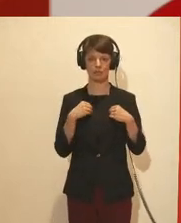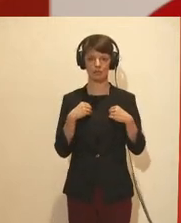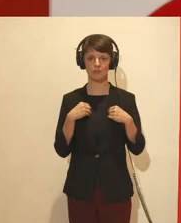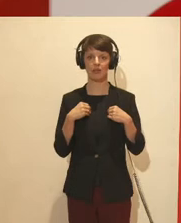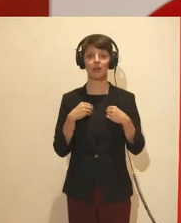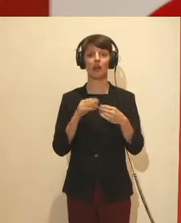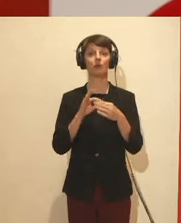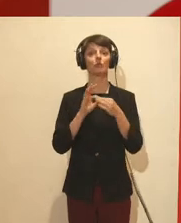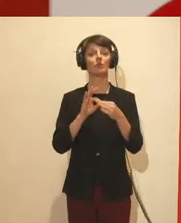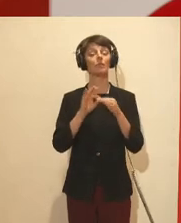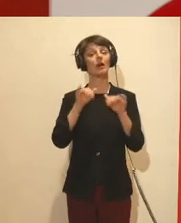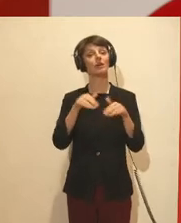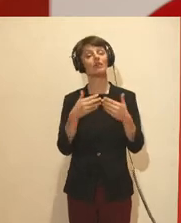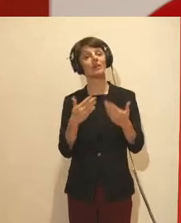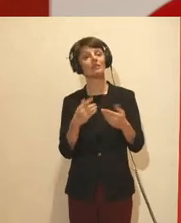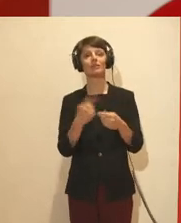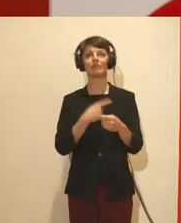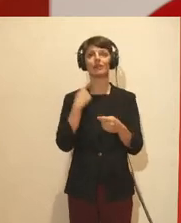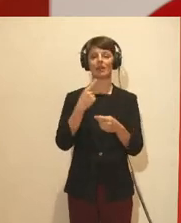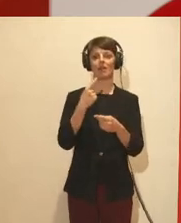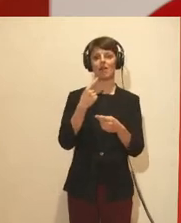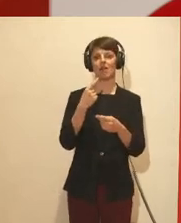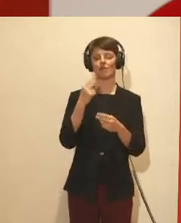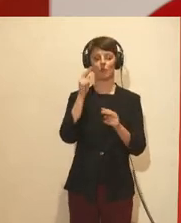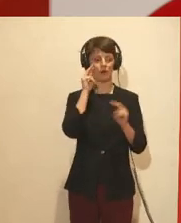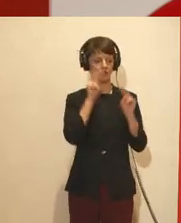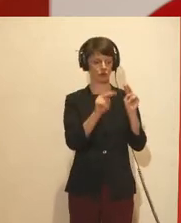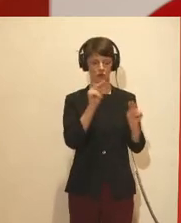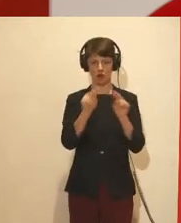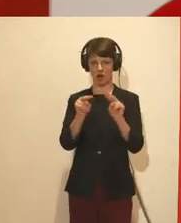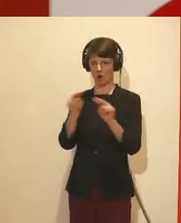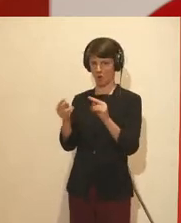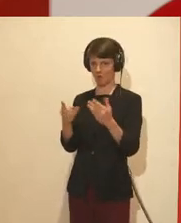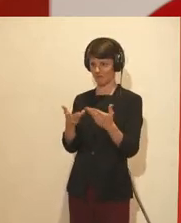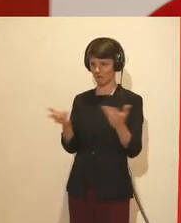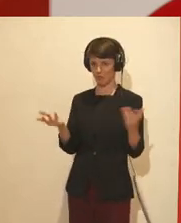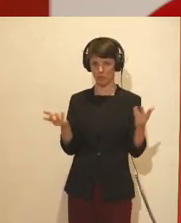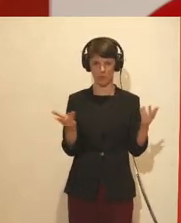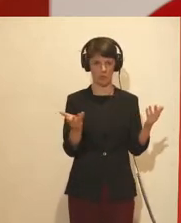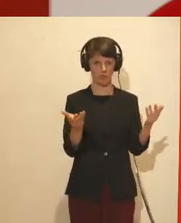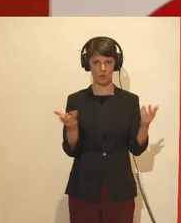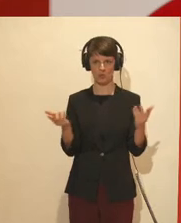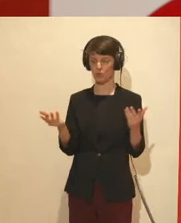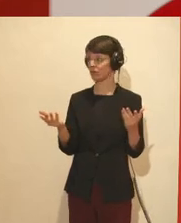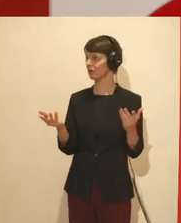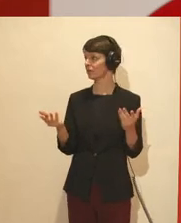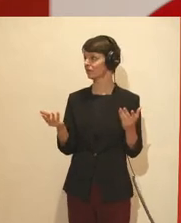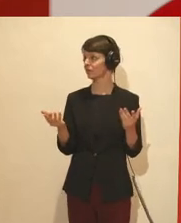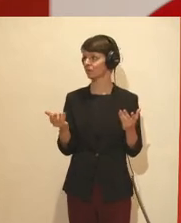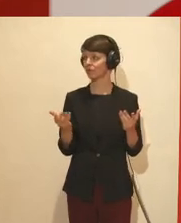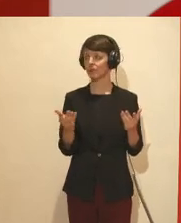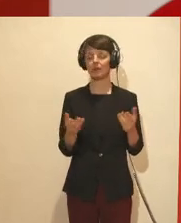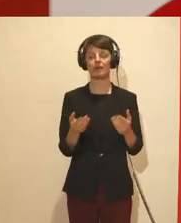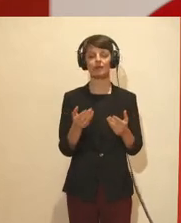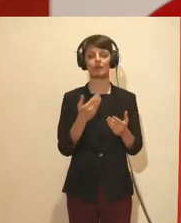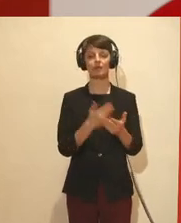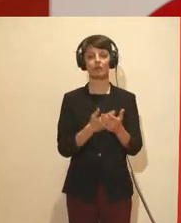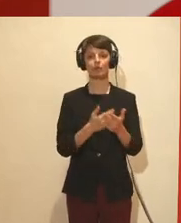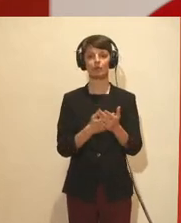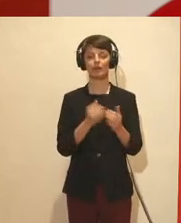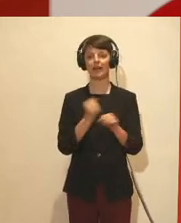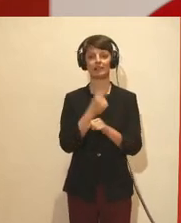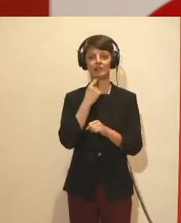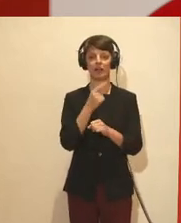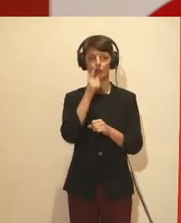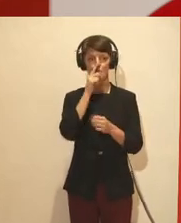landes zu tun wo wir überall hingucken also aus meiner überzeugung heraus wäre es nicht richtig zu sagen das gilt nur da